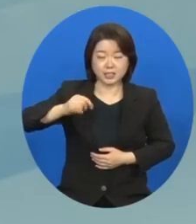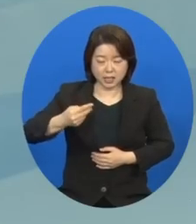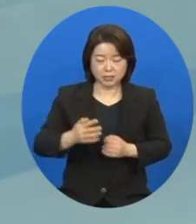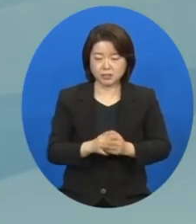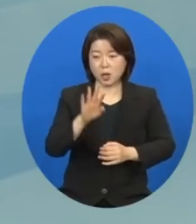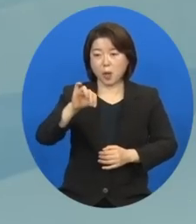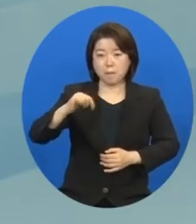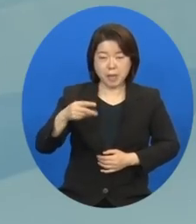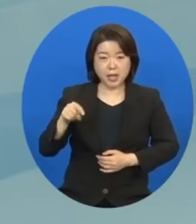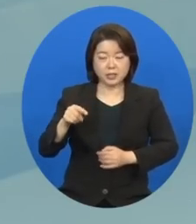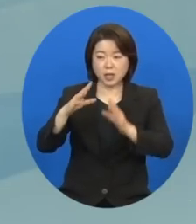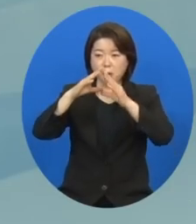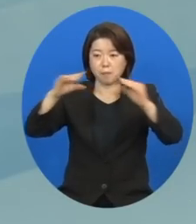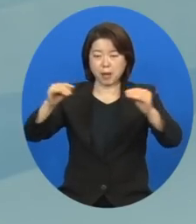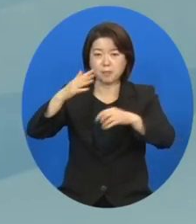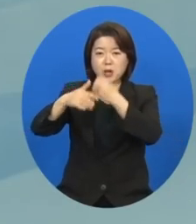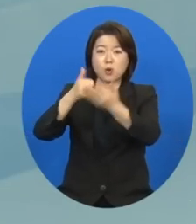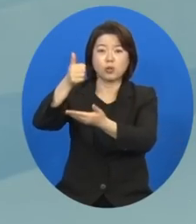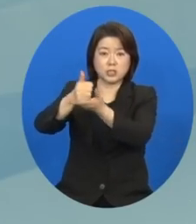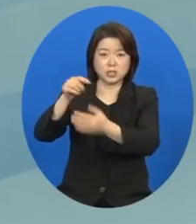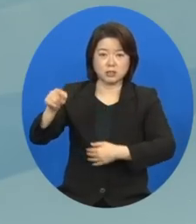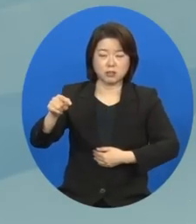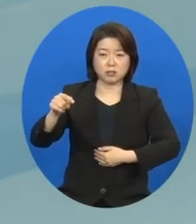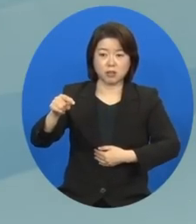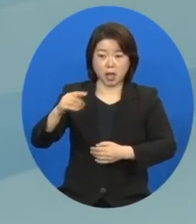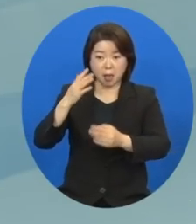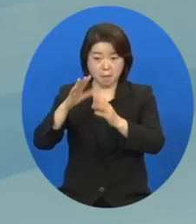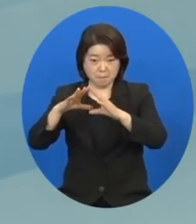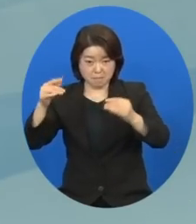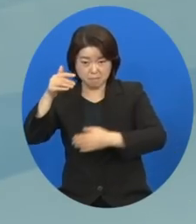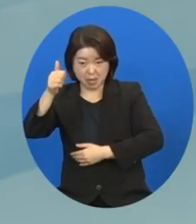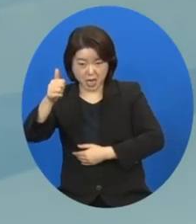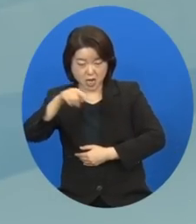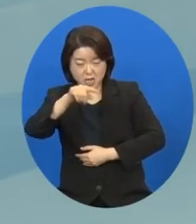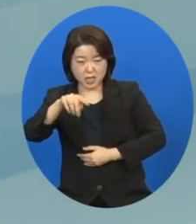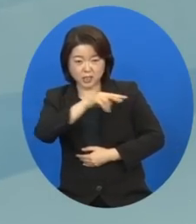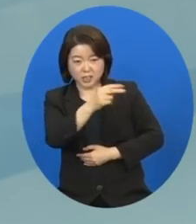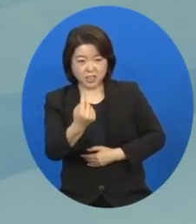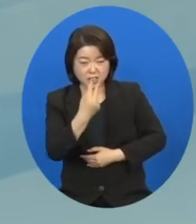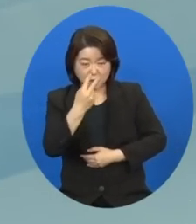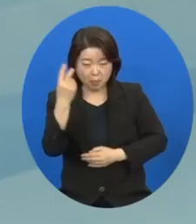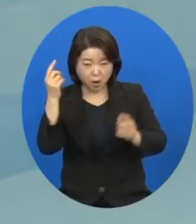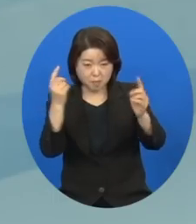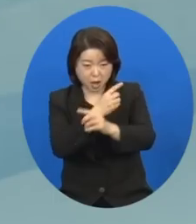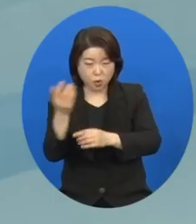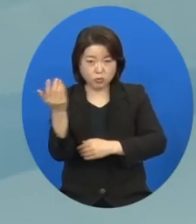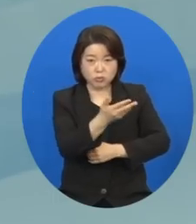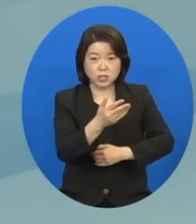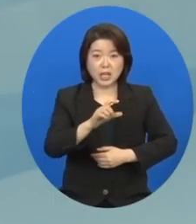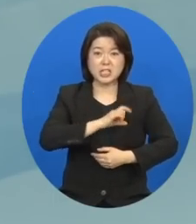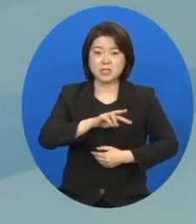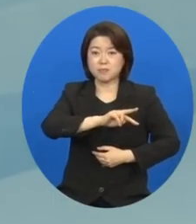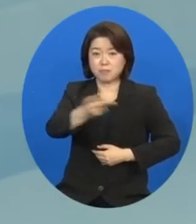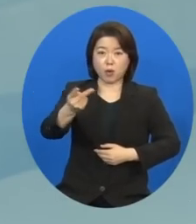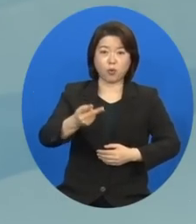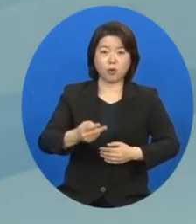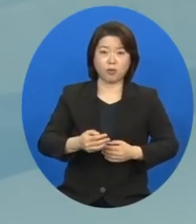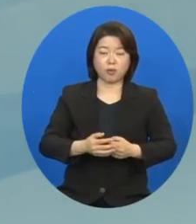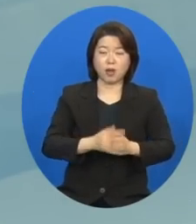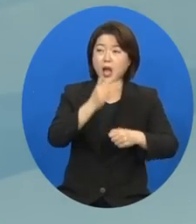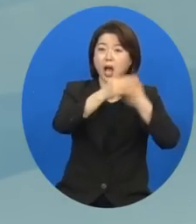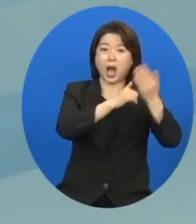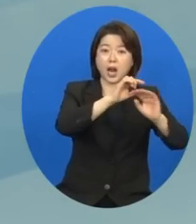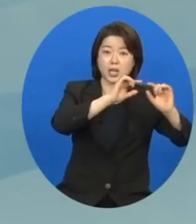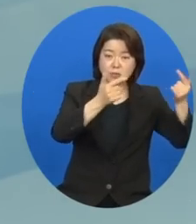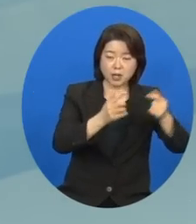신이거든요. 벨이 그의 생명을 보호하신다 이걸 바꿨어요. 이름을 하나님이 아니라 벨이라고 하는